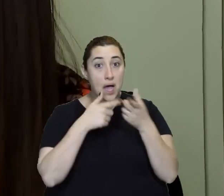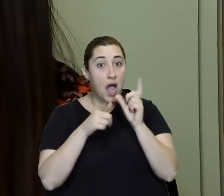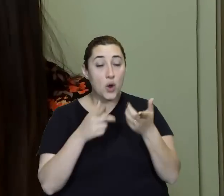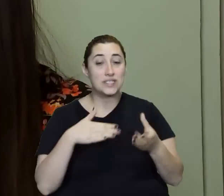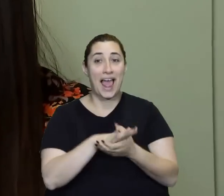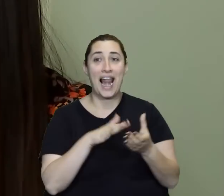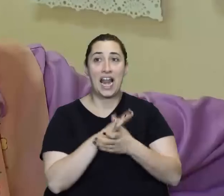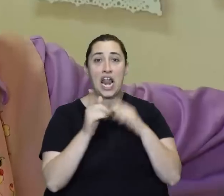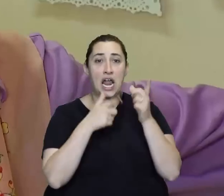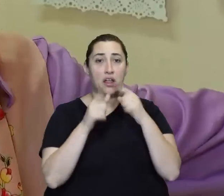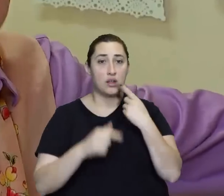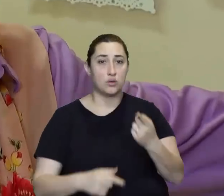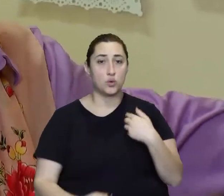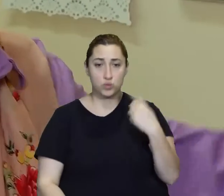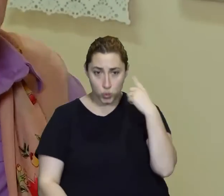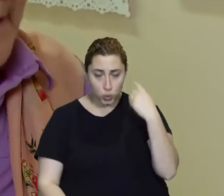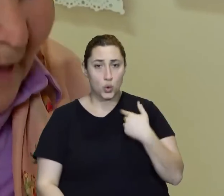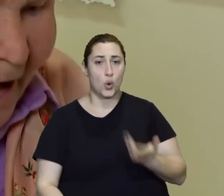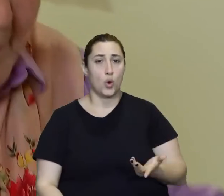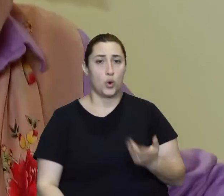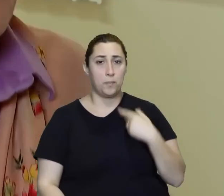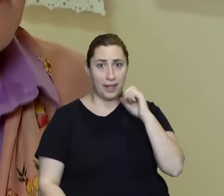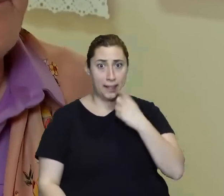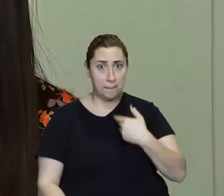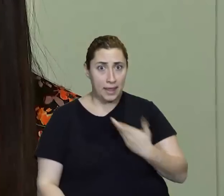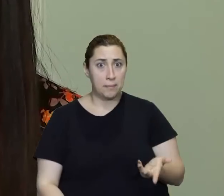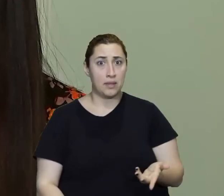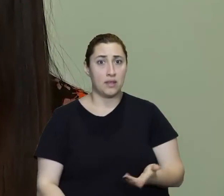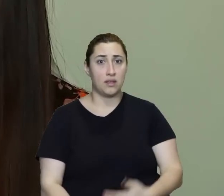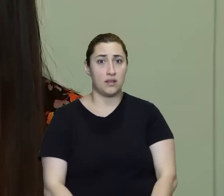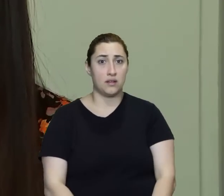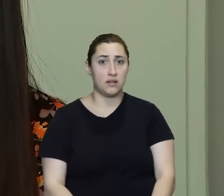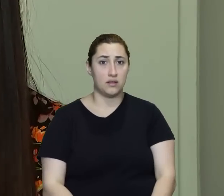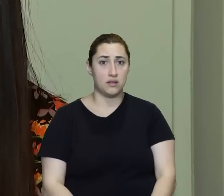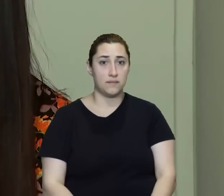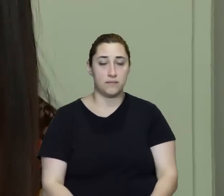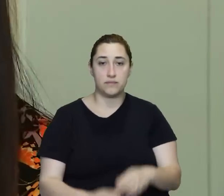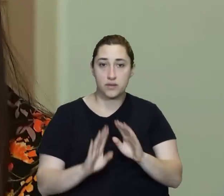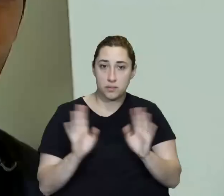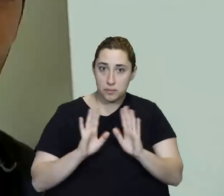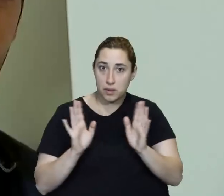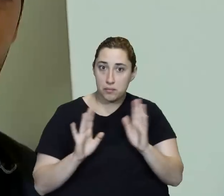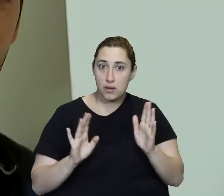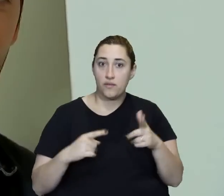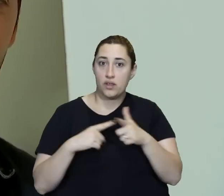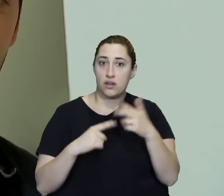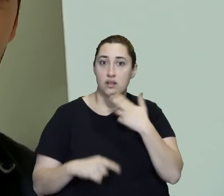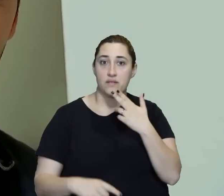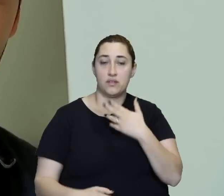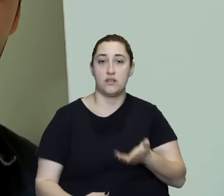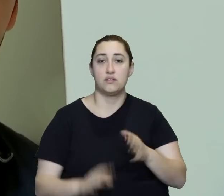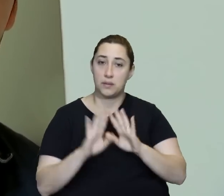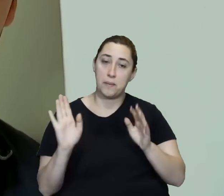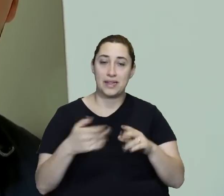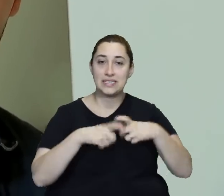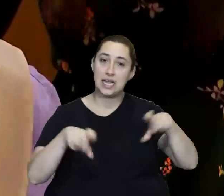bağırıyorsun terlik terlik? Kulağım duymuyor mu zannettin? Sağır mı zannettin beni sen? Tamam, tamam Fikriye teyze.